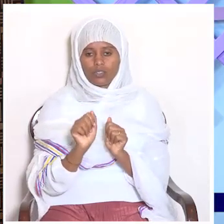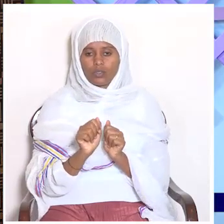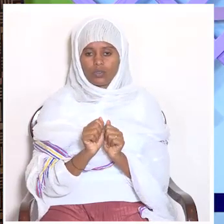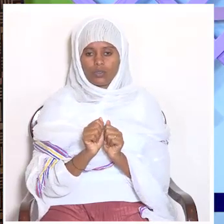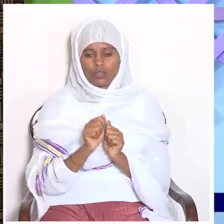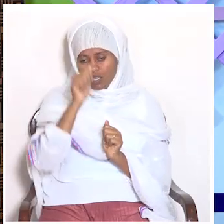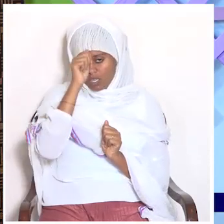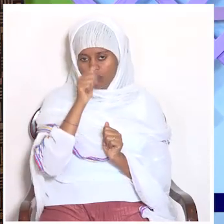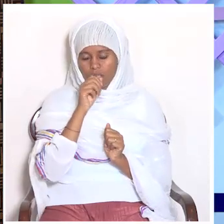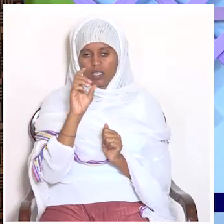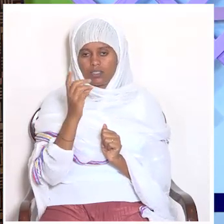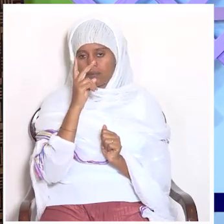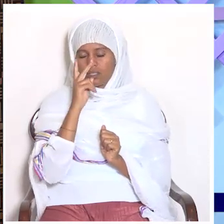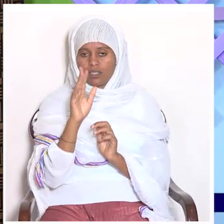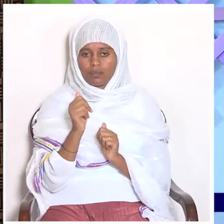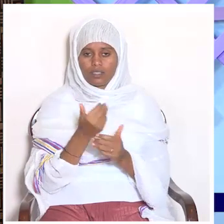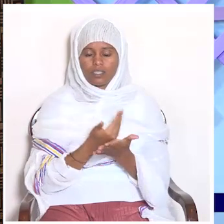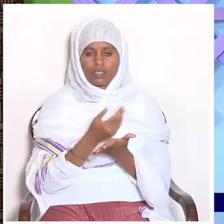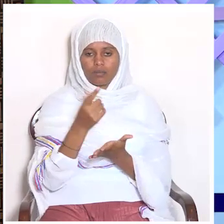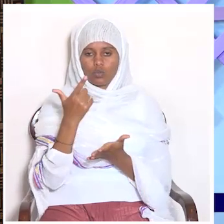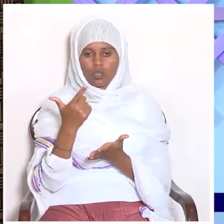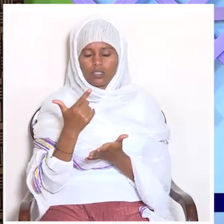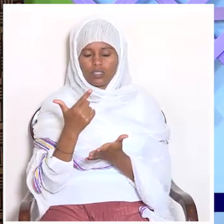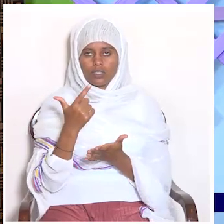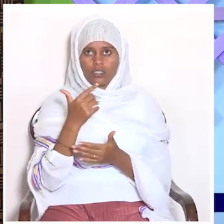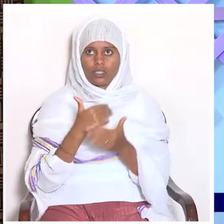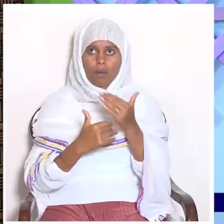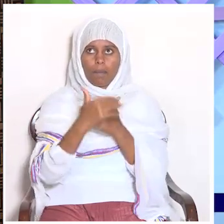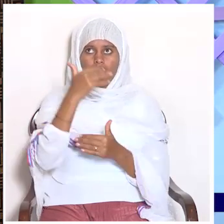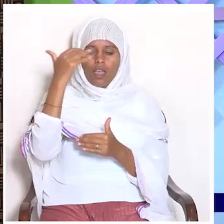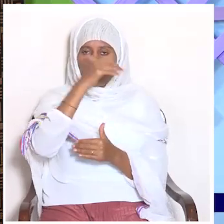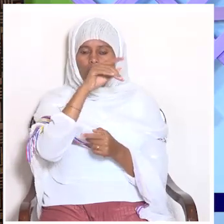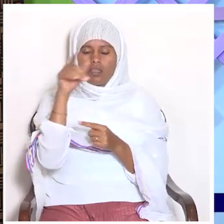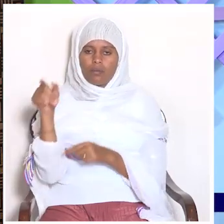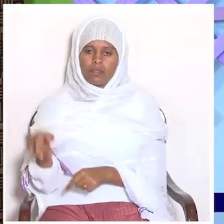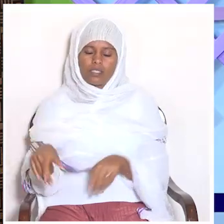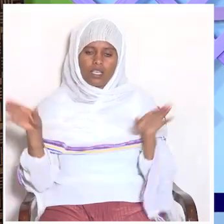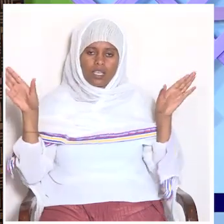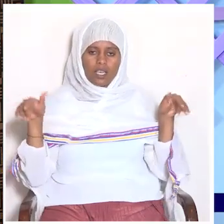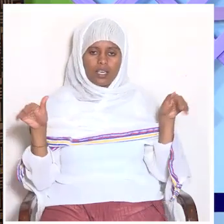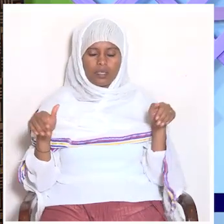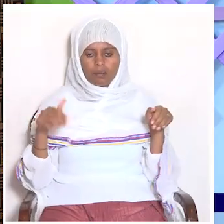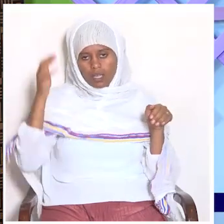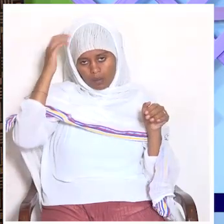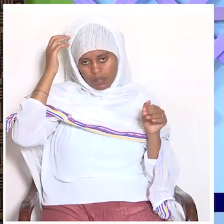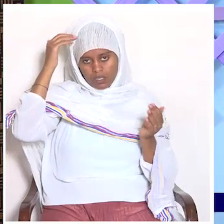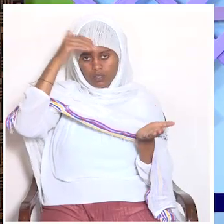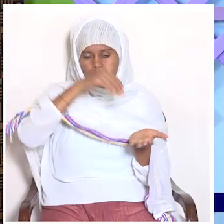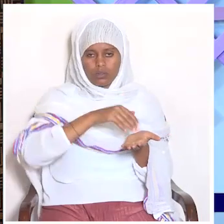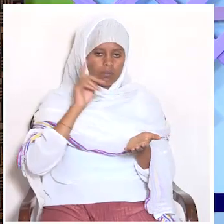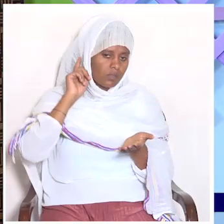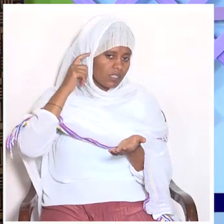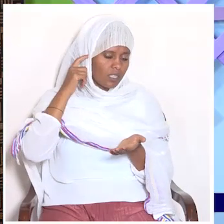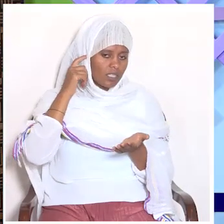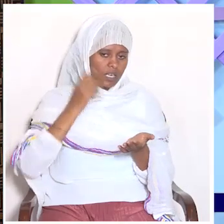ንሃታ ዝኸውን ድማ ኣቦና ኣያጨም ይርኢ ካብ ሸውዓተ ሰማያት ሰንጢቓ ርግቢ መፅኣ ኣብ ርእሳ